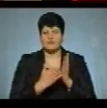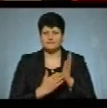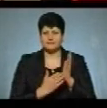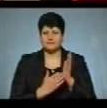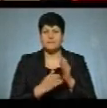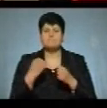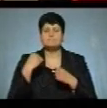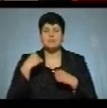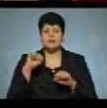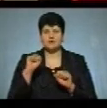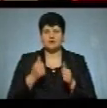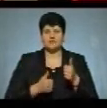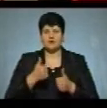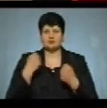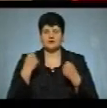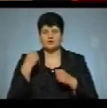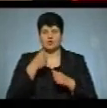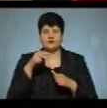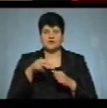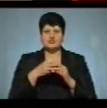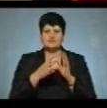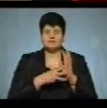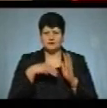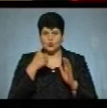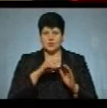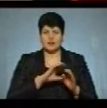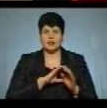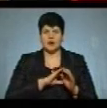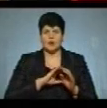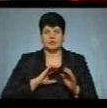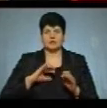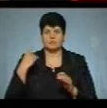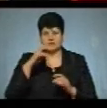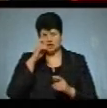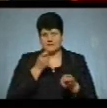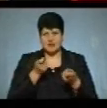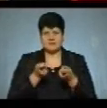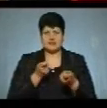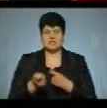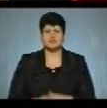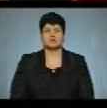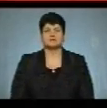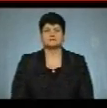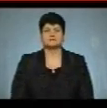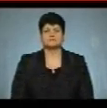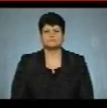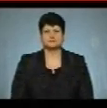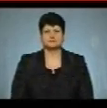Переможців конкурсу «Герої спортивного року 2018» нагородили в облдержадміністрації.